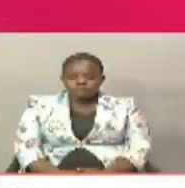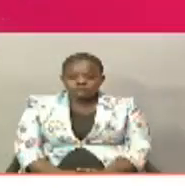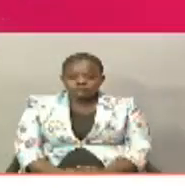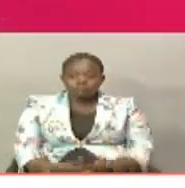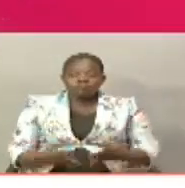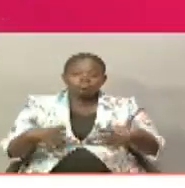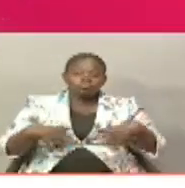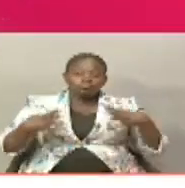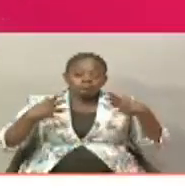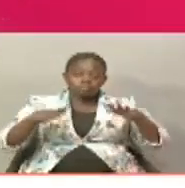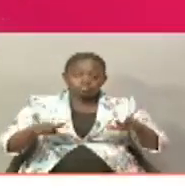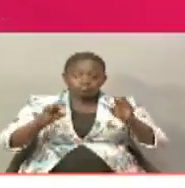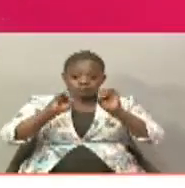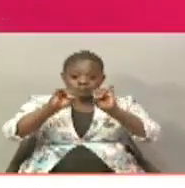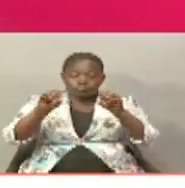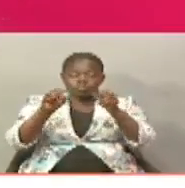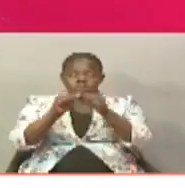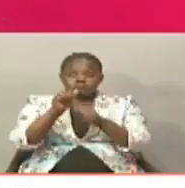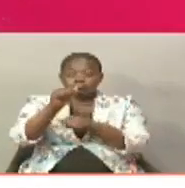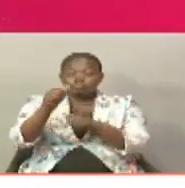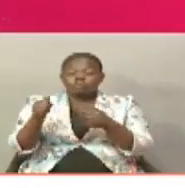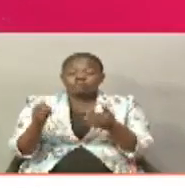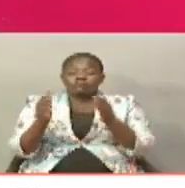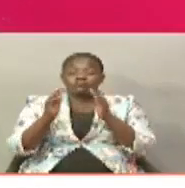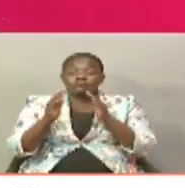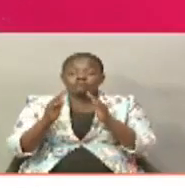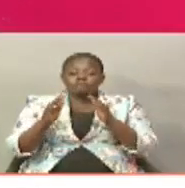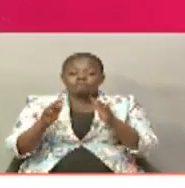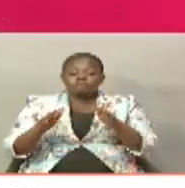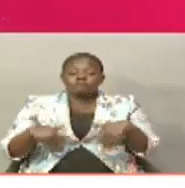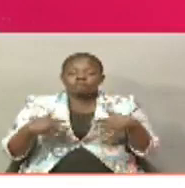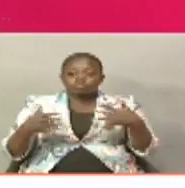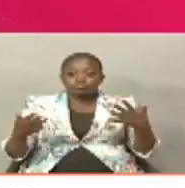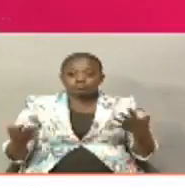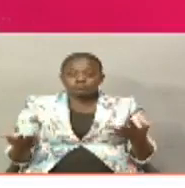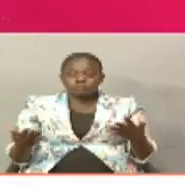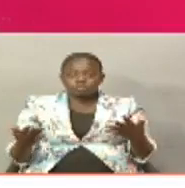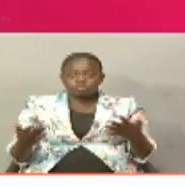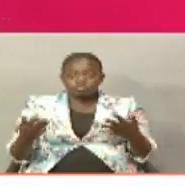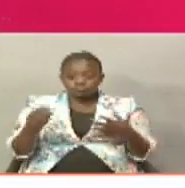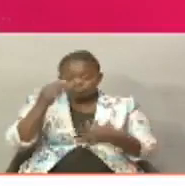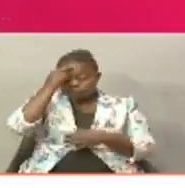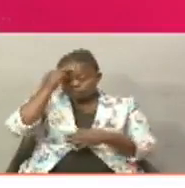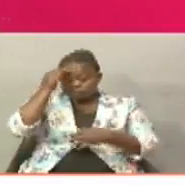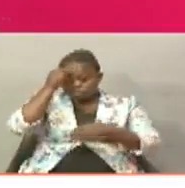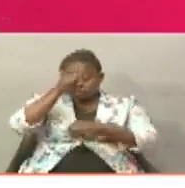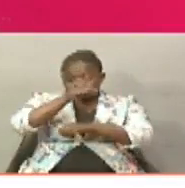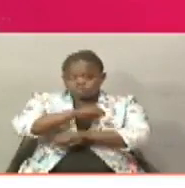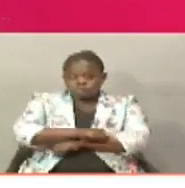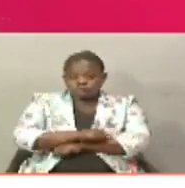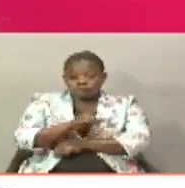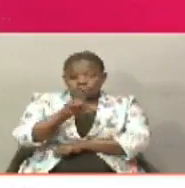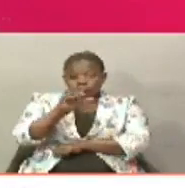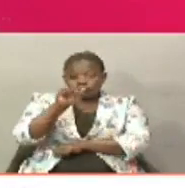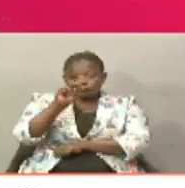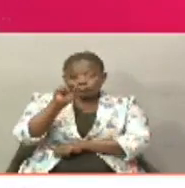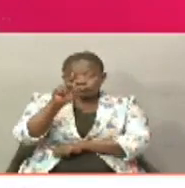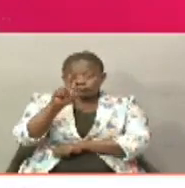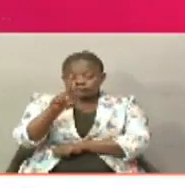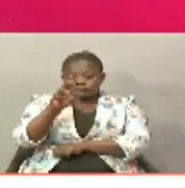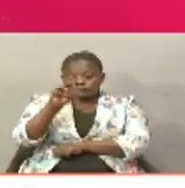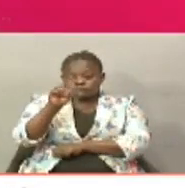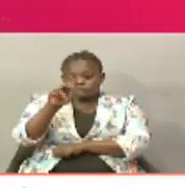Kulika iyo mkumula moko, mugatali konfufa malali vadesa nyunga Abayizi kusumidia Landmark Junior School zana basi